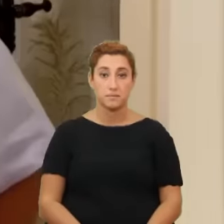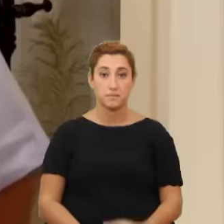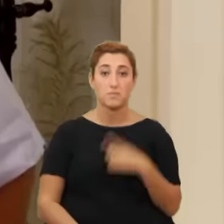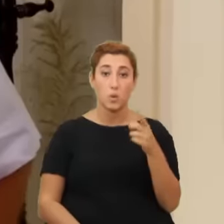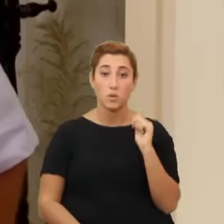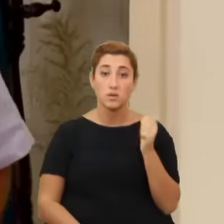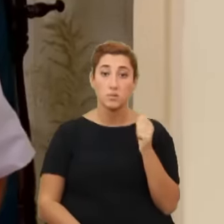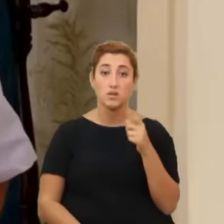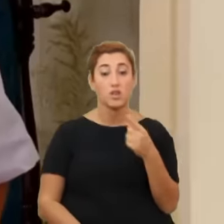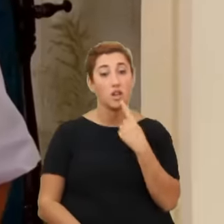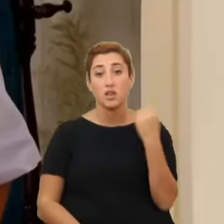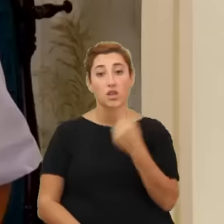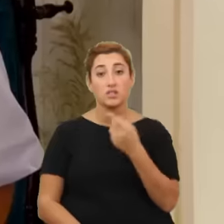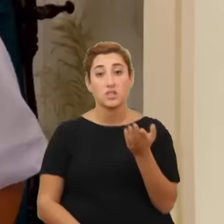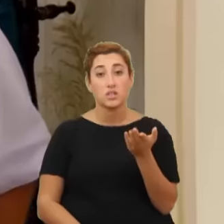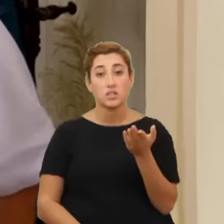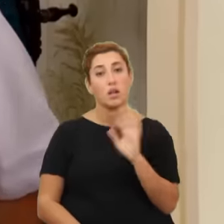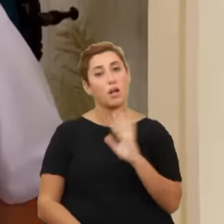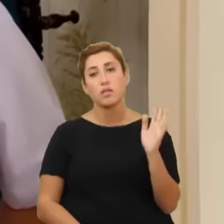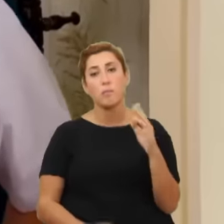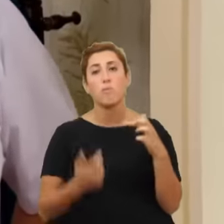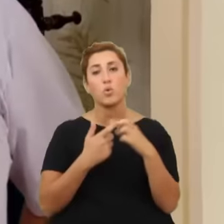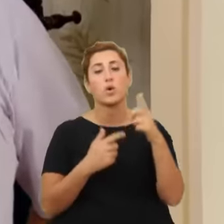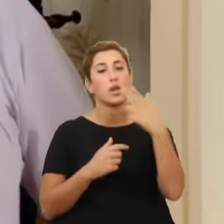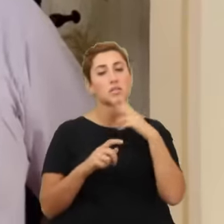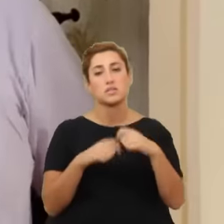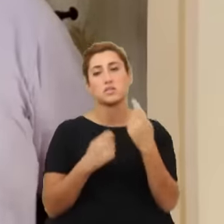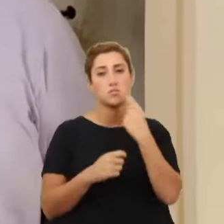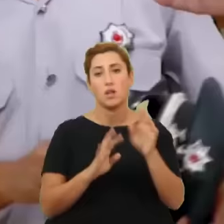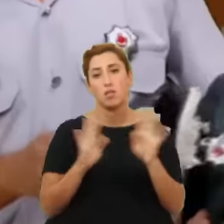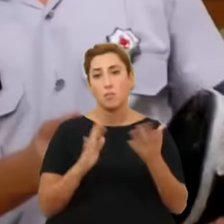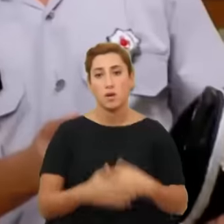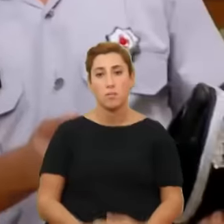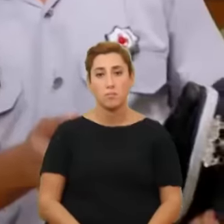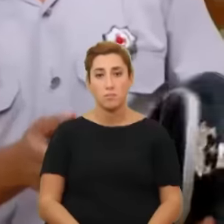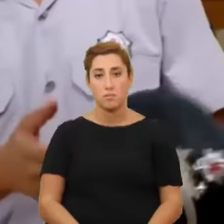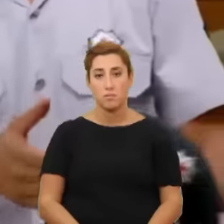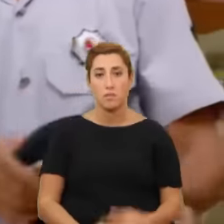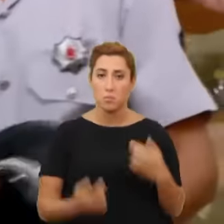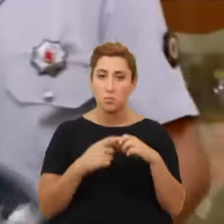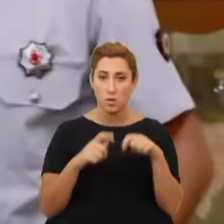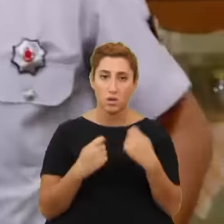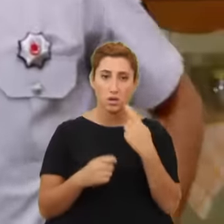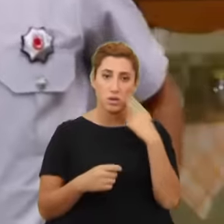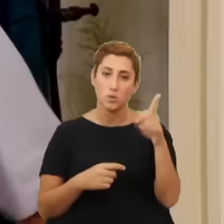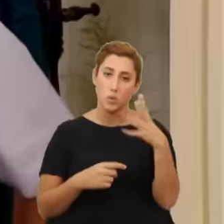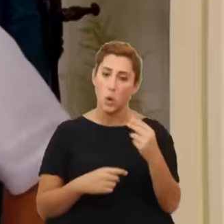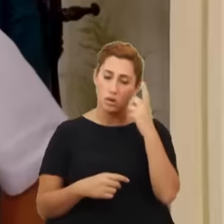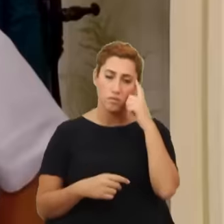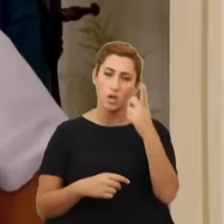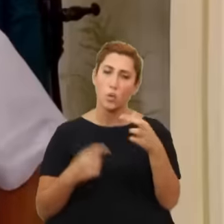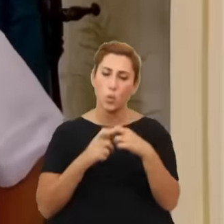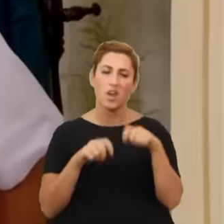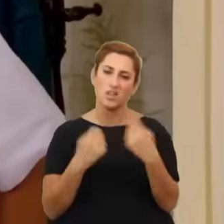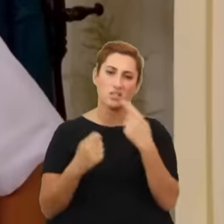O zaman şey diyeceksin ya. E tamam, Rukiye Hanım kırdı de. Tamam işte. Tamam tabii ya, çok iyi fikir. Bu çok iyi fikir ya.